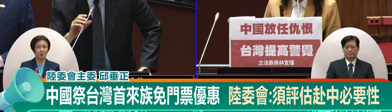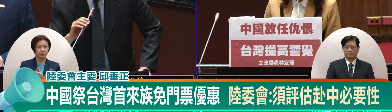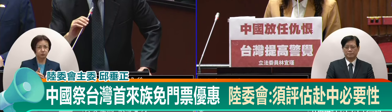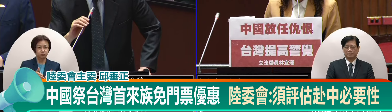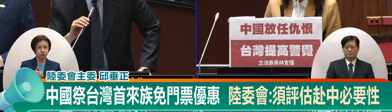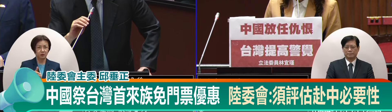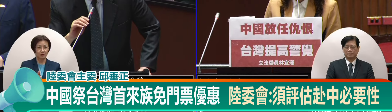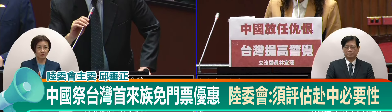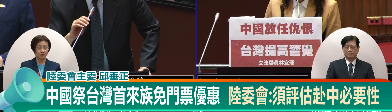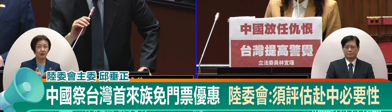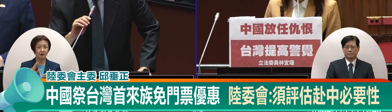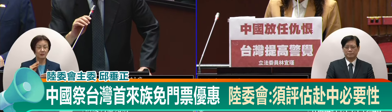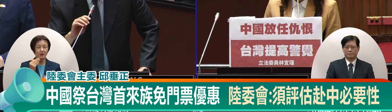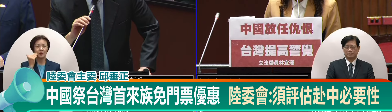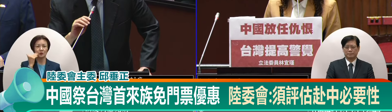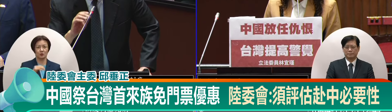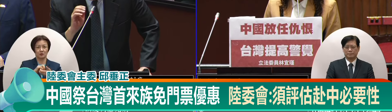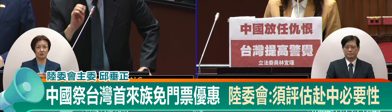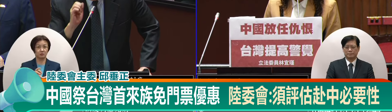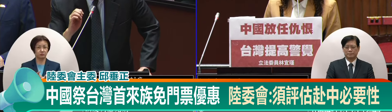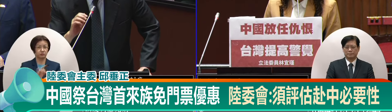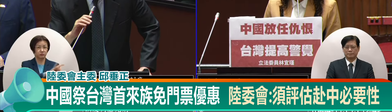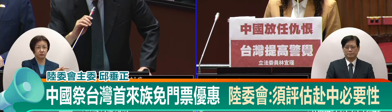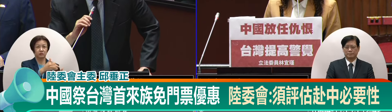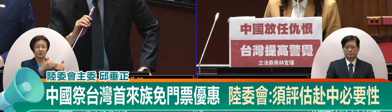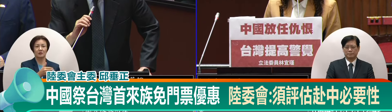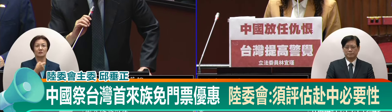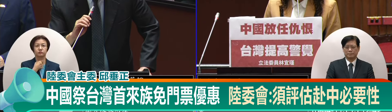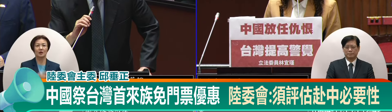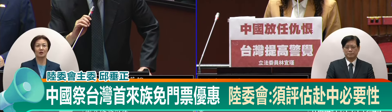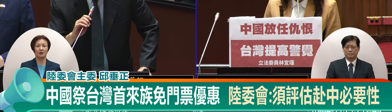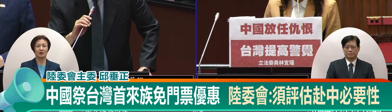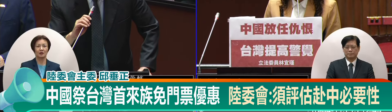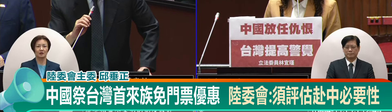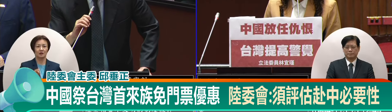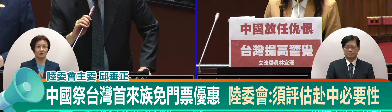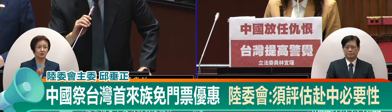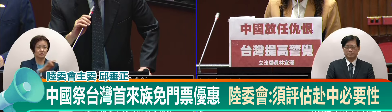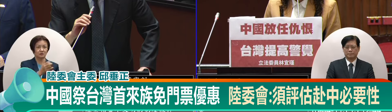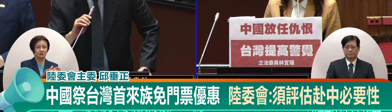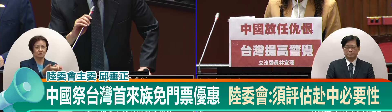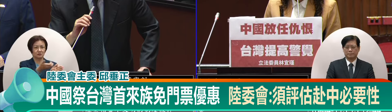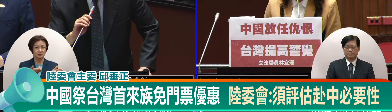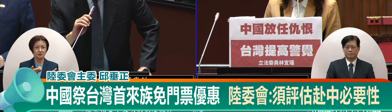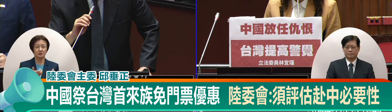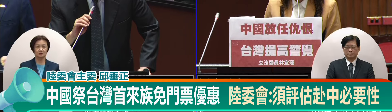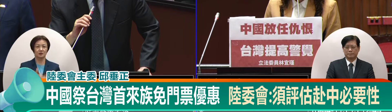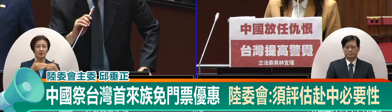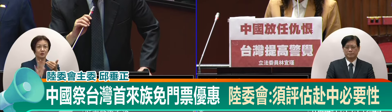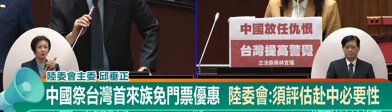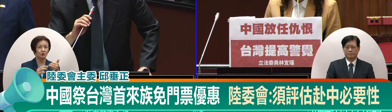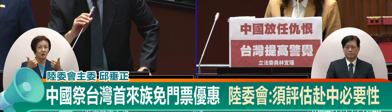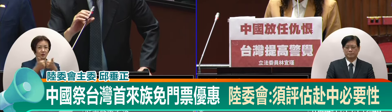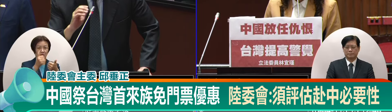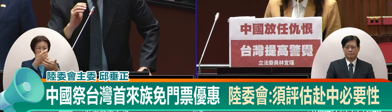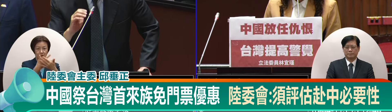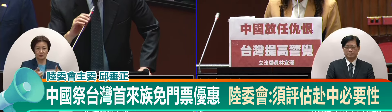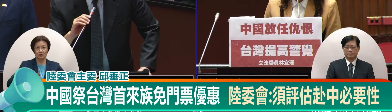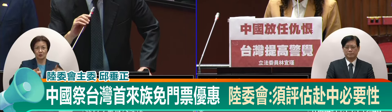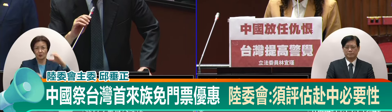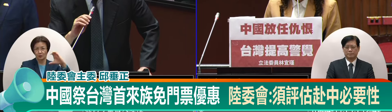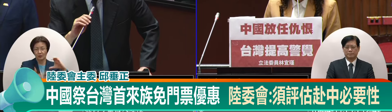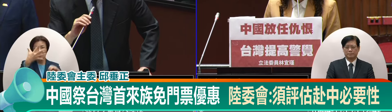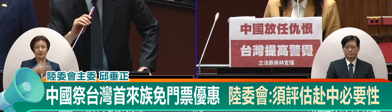果决定一定要去的话，也在行前呢，能够在陆委会的网站赴陆港澳这